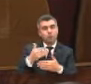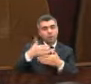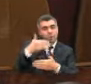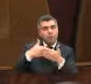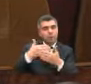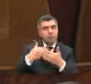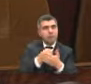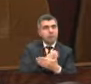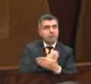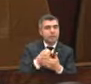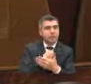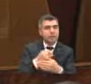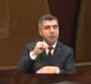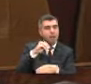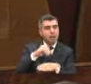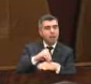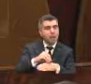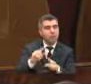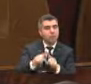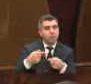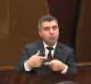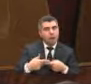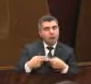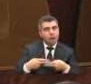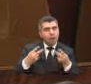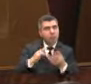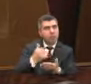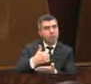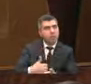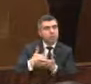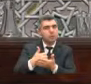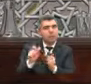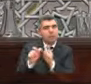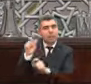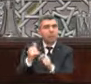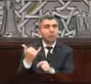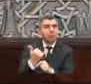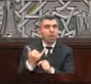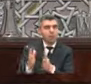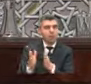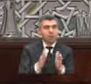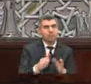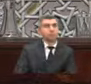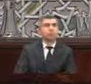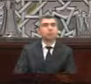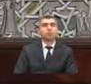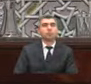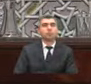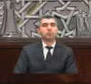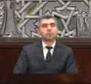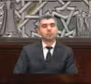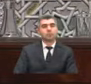المستشفيات، ونسألكم عن جودة الخدمات بالمستشفيات، وشكرا. شكرا، تفضل السيد الوزير.